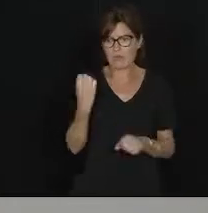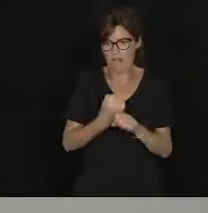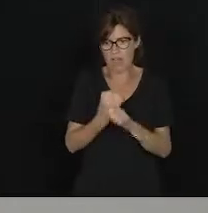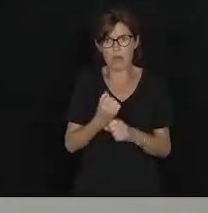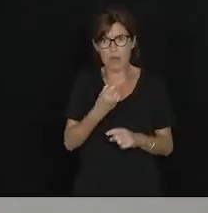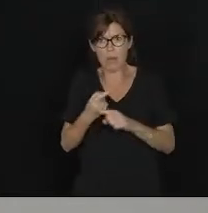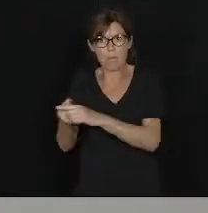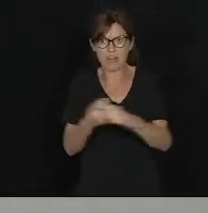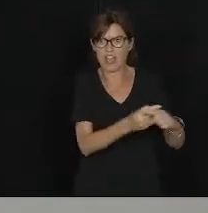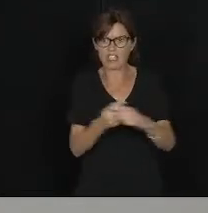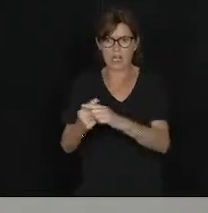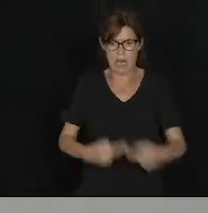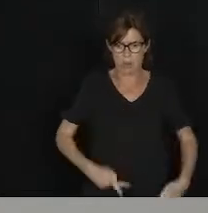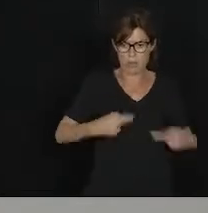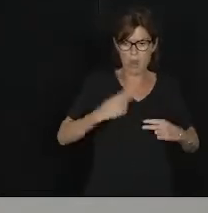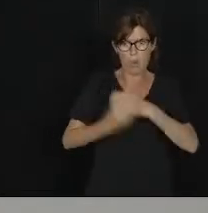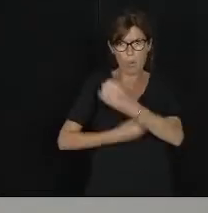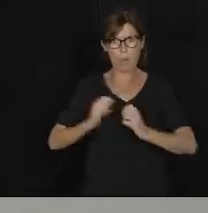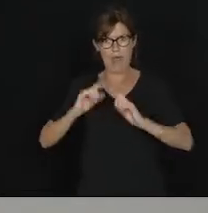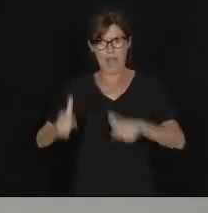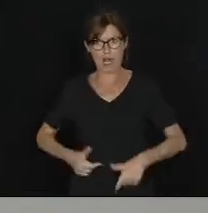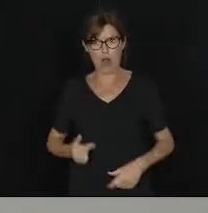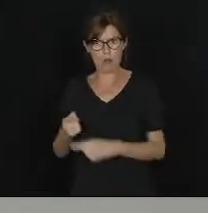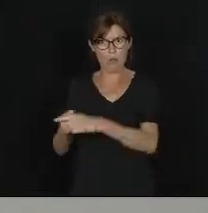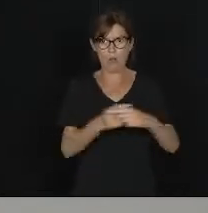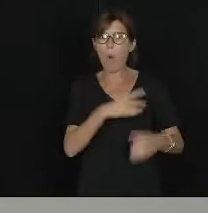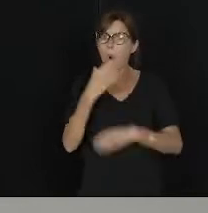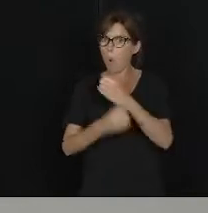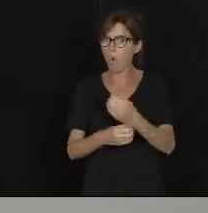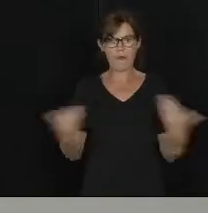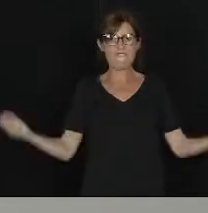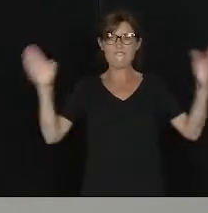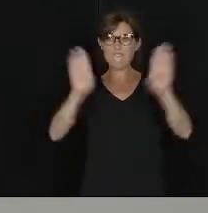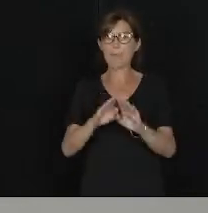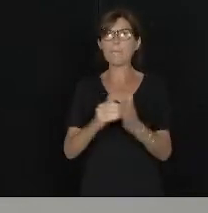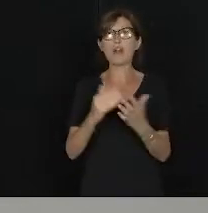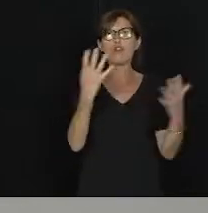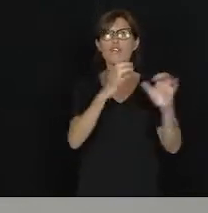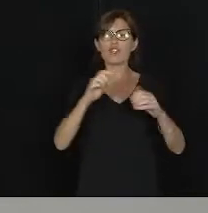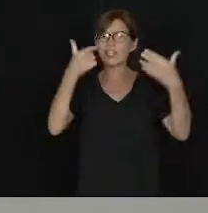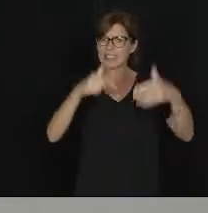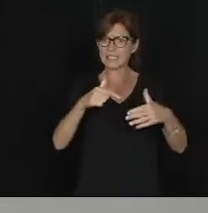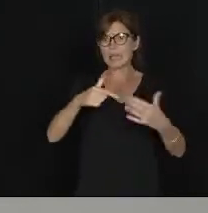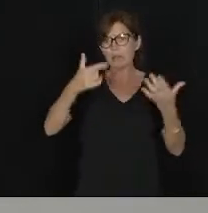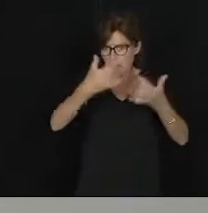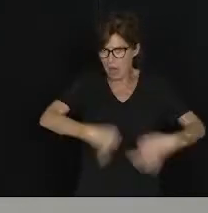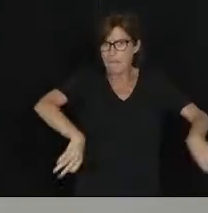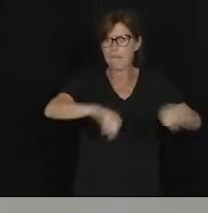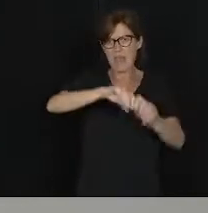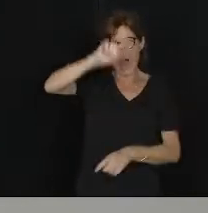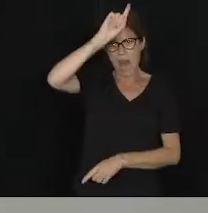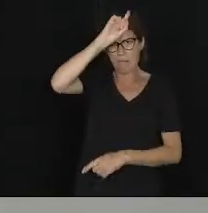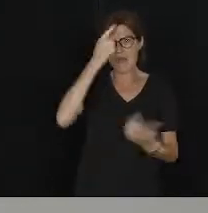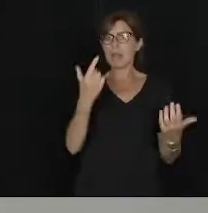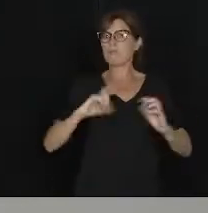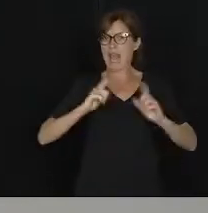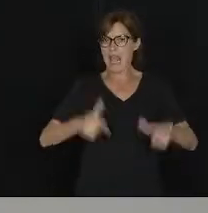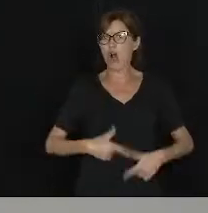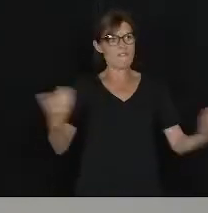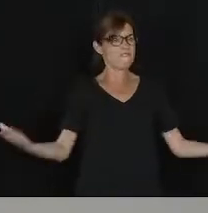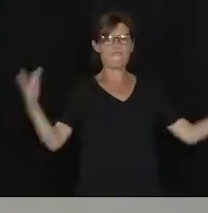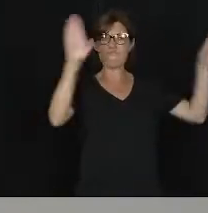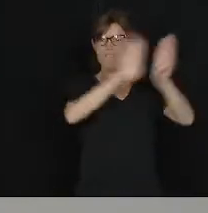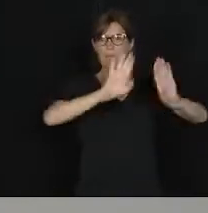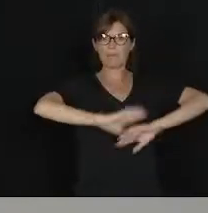entre atelier et l'école, soit totalement en cas de fermeture des écoles à partir de 1917 en Allemagne, hein, privant ainsi les élèves de tout temps